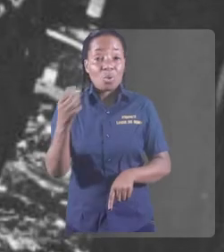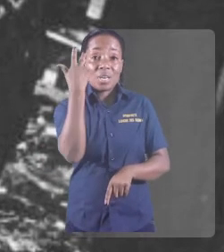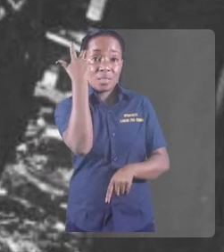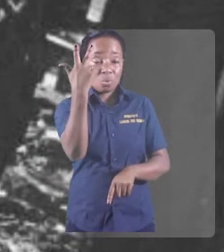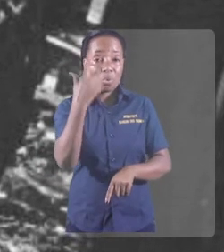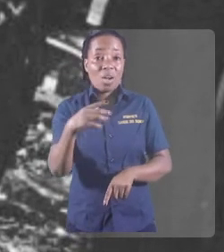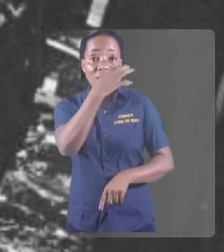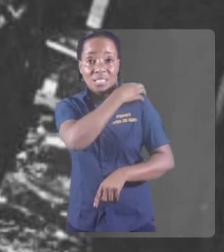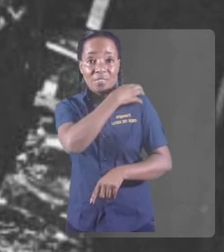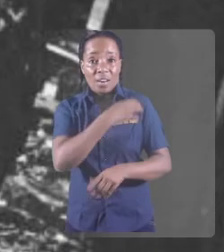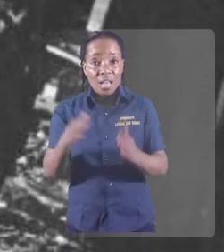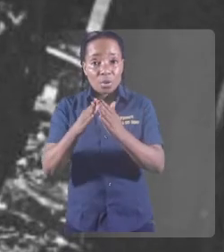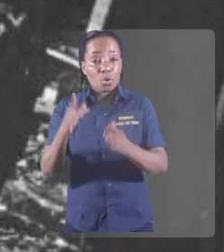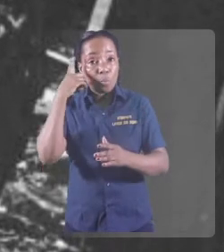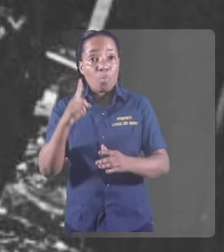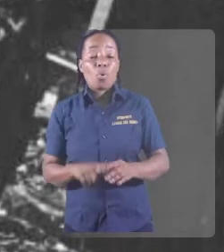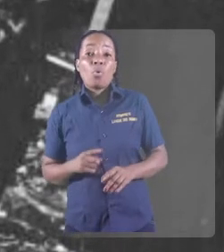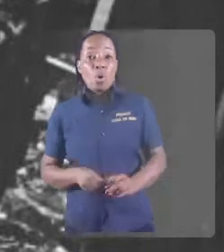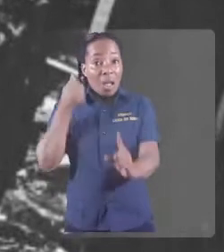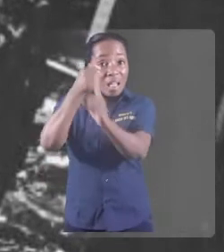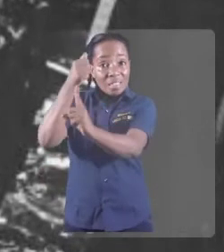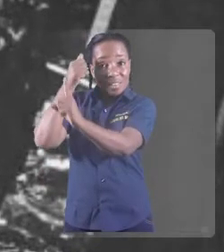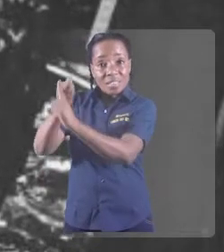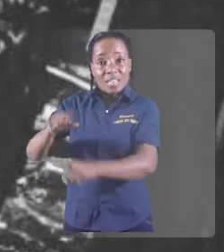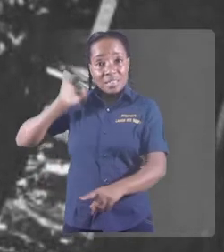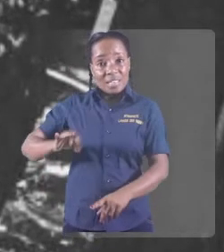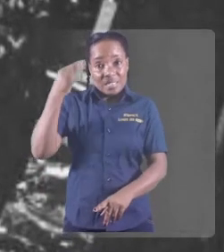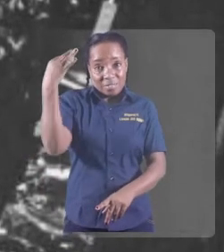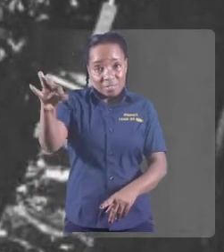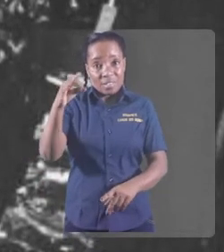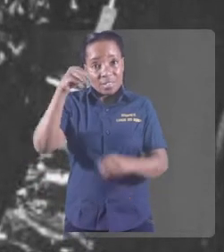d'attentats contre les intérêts de la métropole.